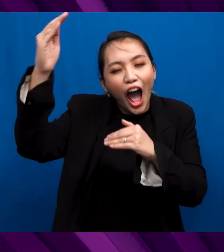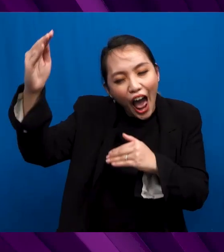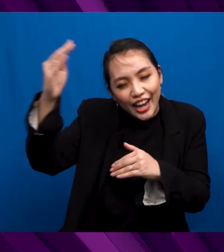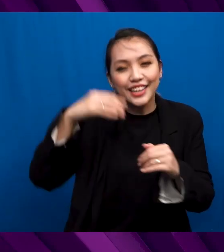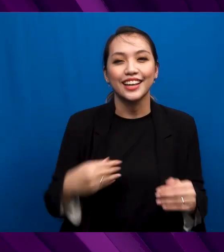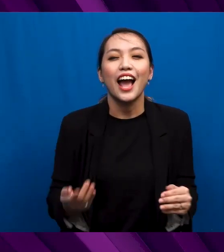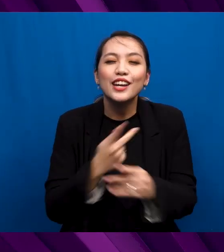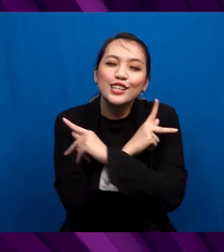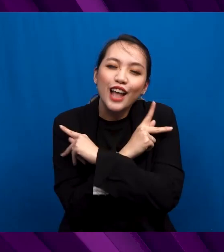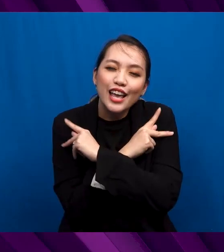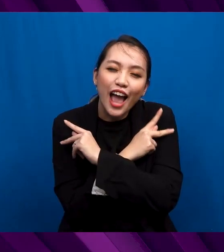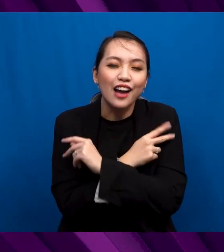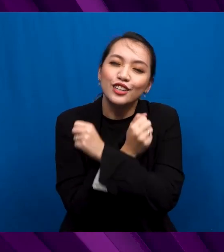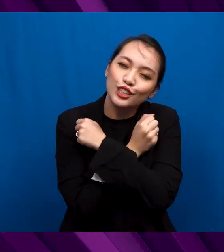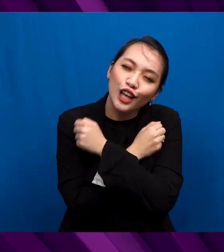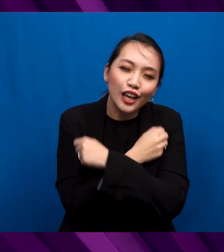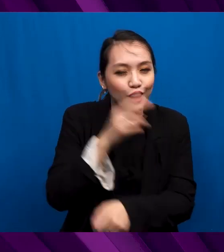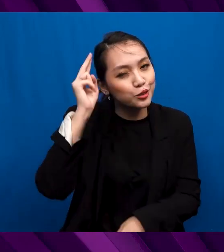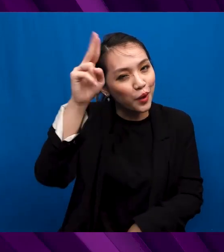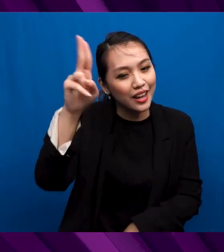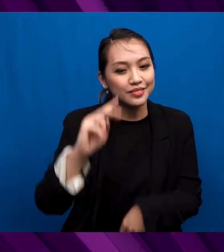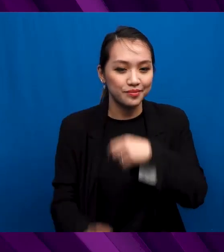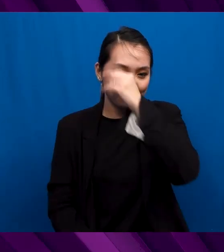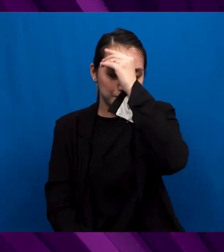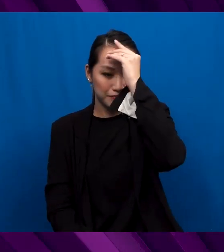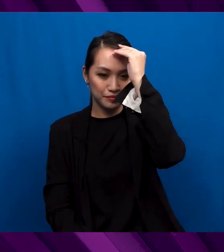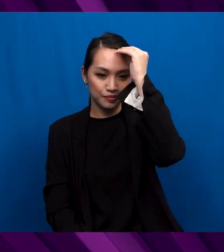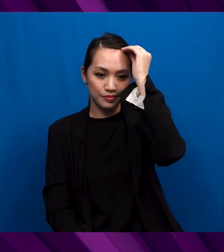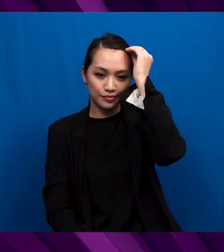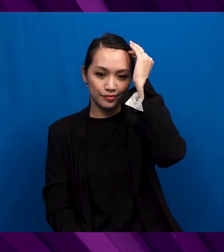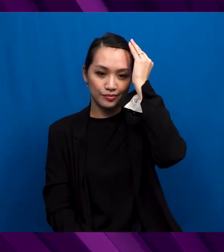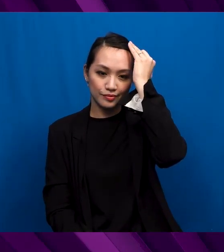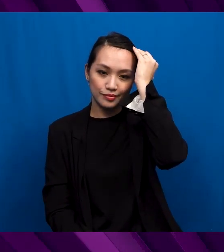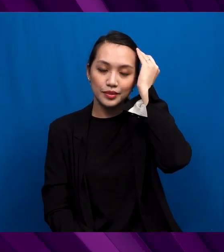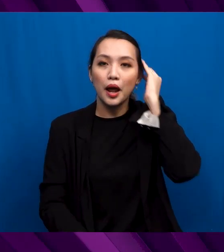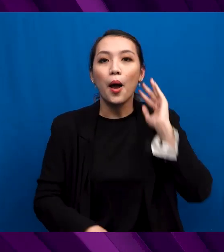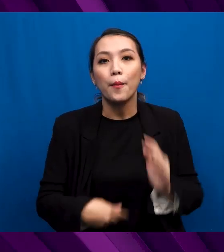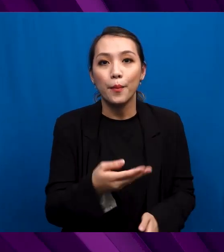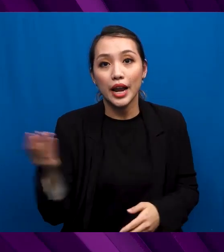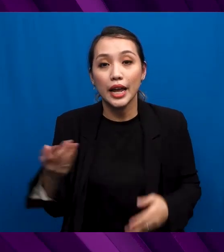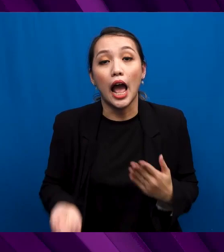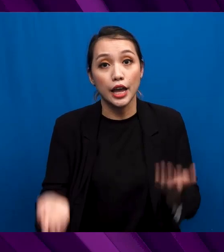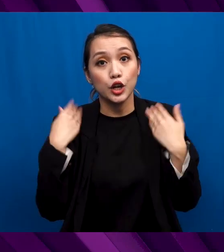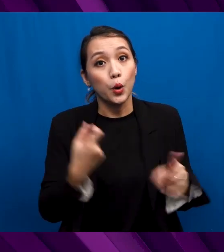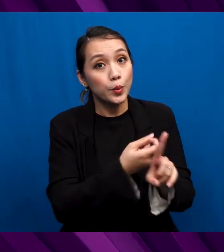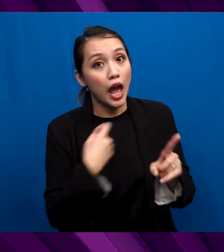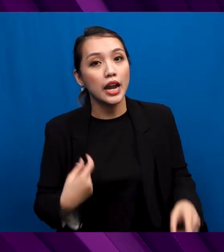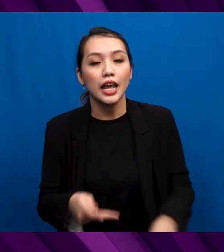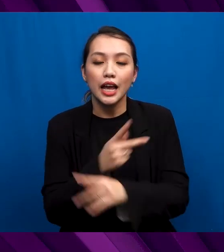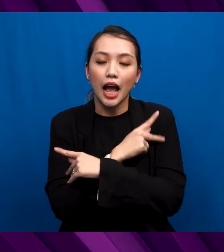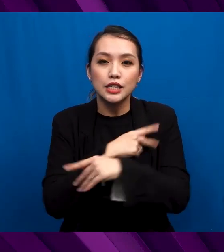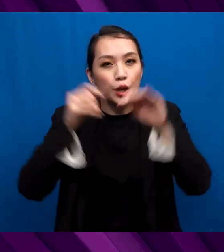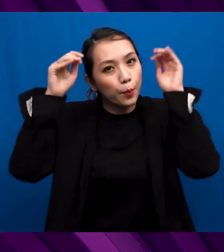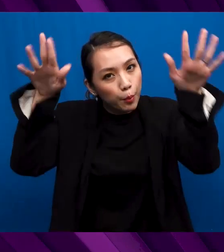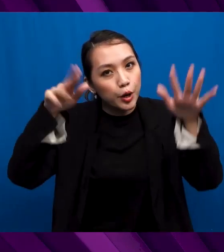punya warisan, punya pembagian, mereka hidup dari kasih karunia Allah. Sebab orang Lewi itu berpegang pada firman-Mu